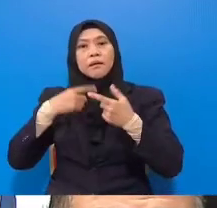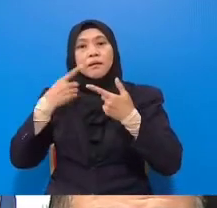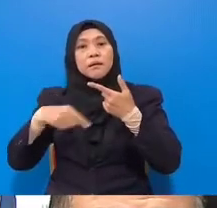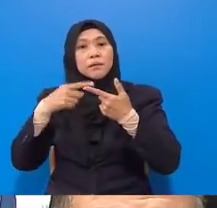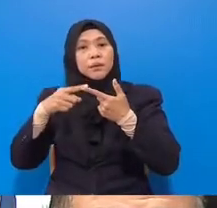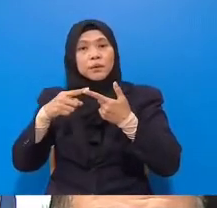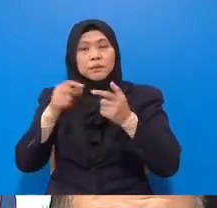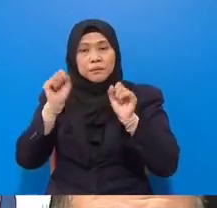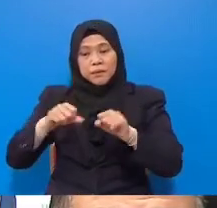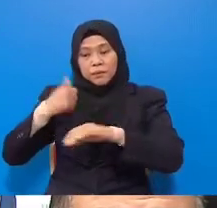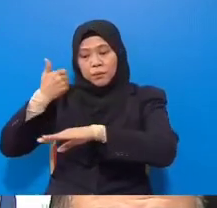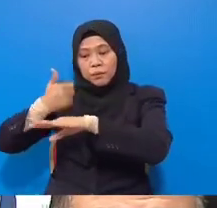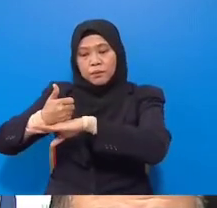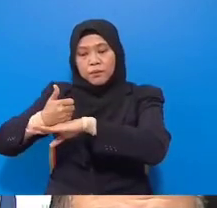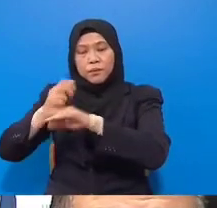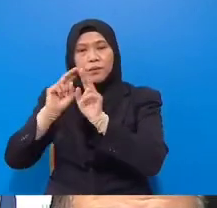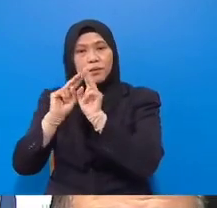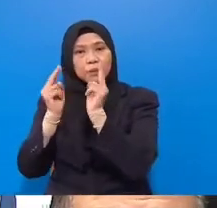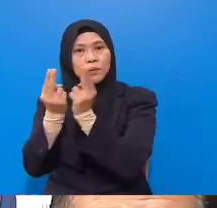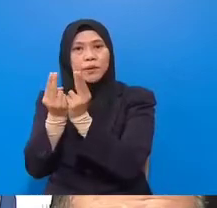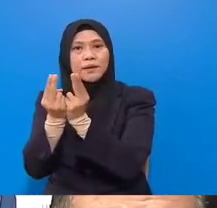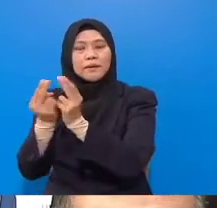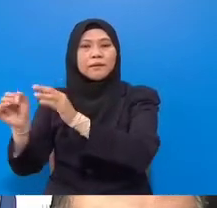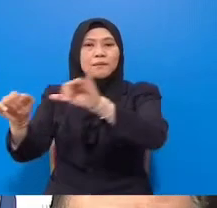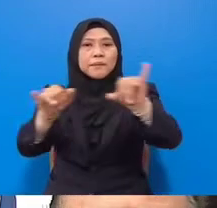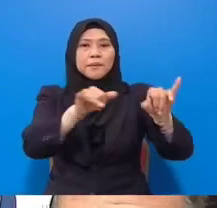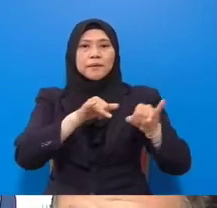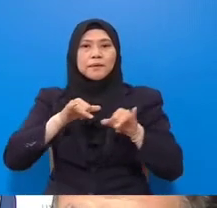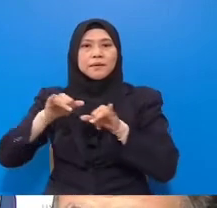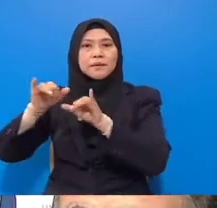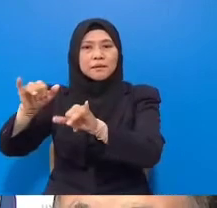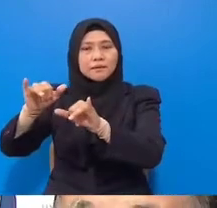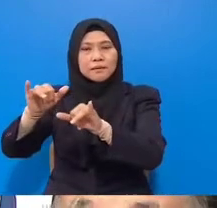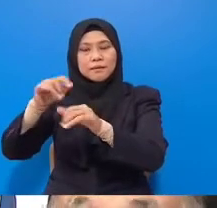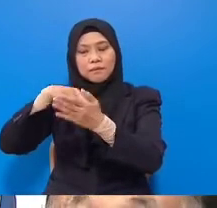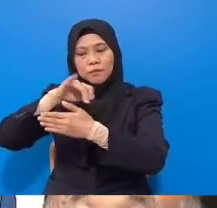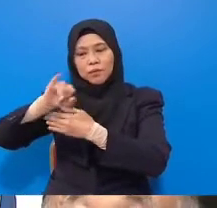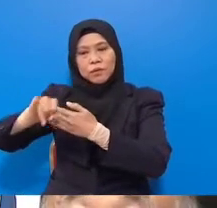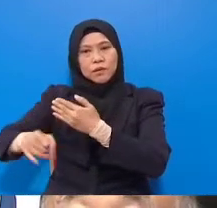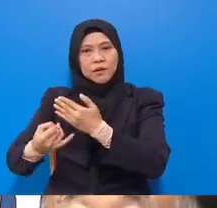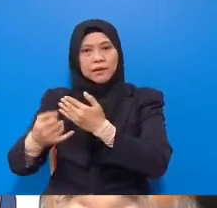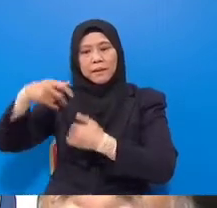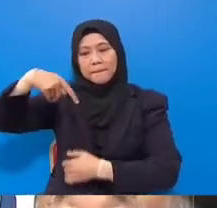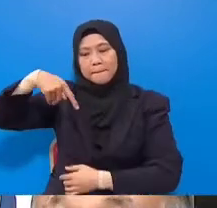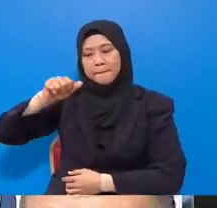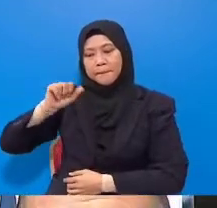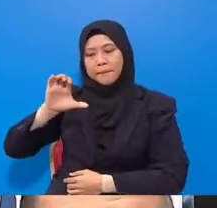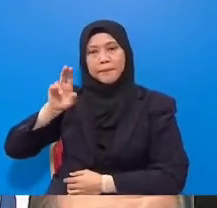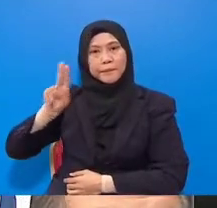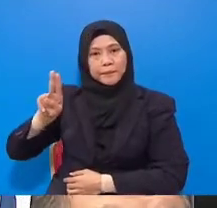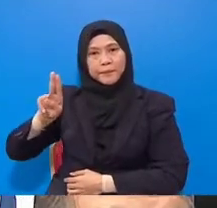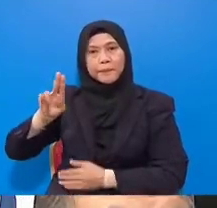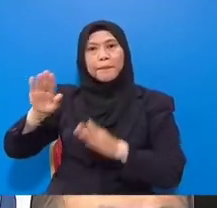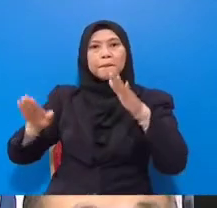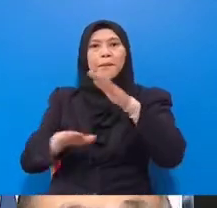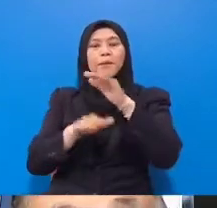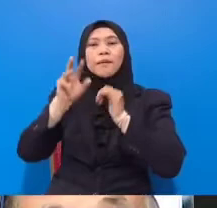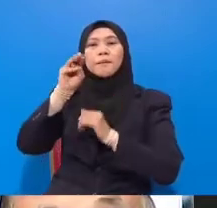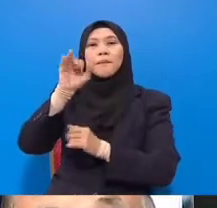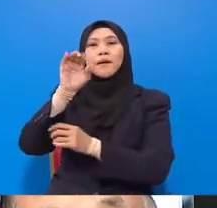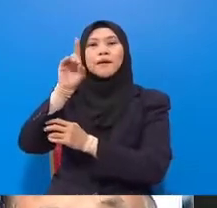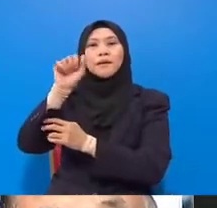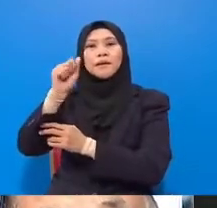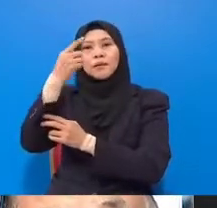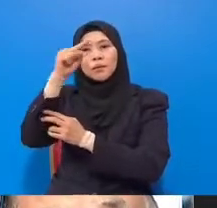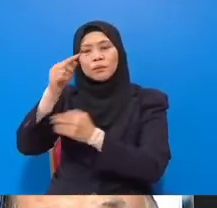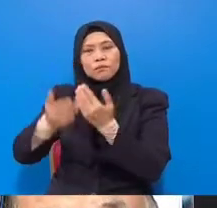keduanya menubuhkan unit penyelarasan dan akselerasi Project pacu dibawa Maida untuk